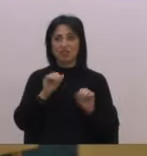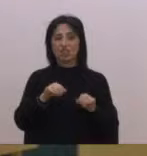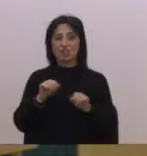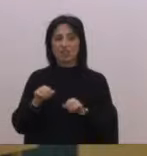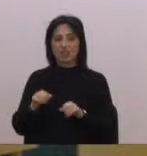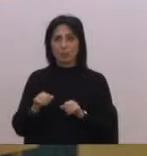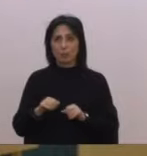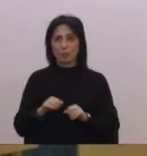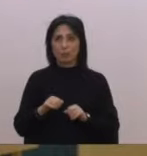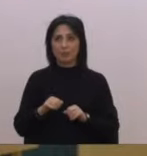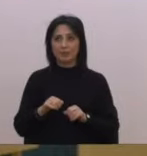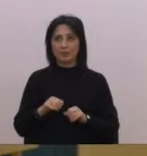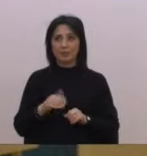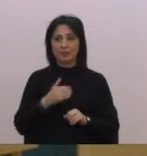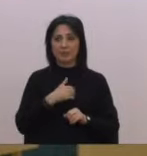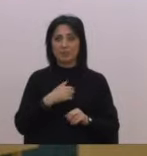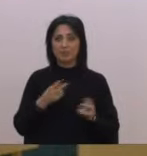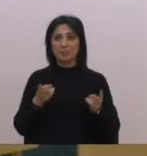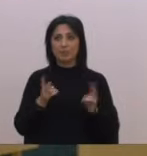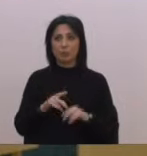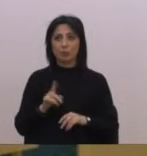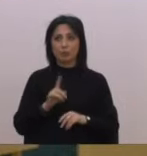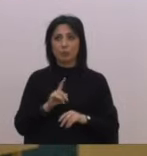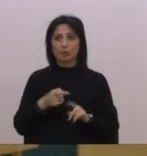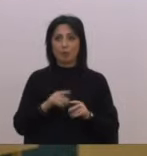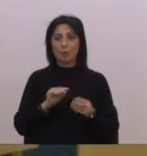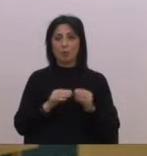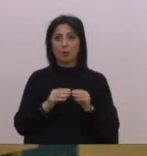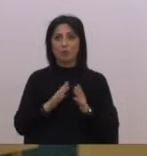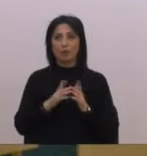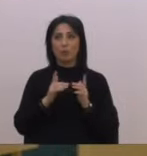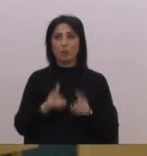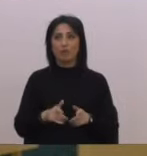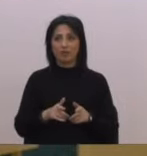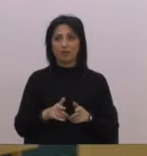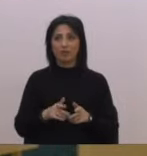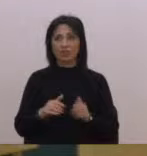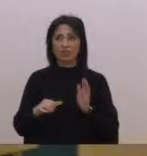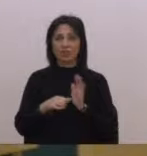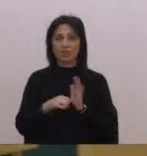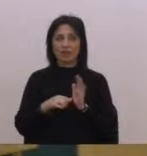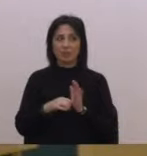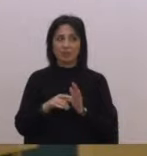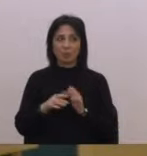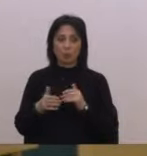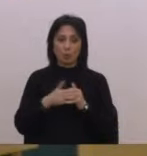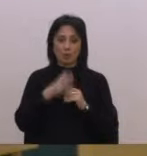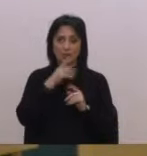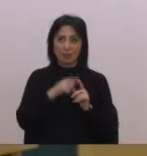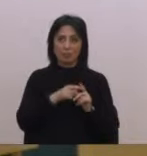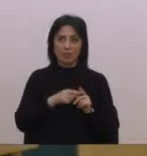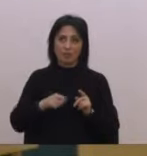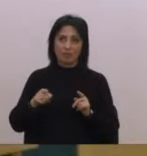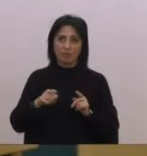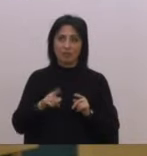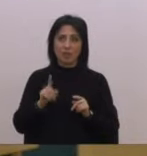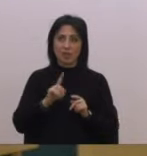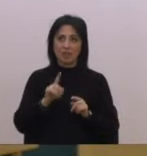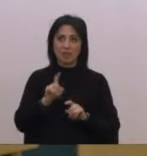შესაძლებლობები, იმეც ვიტოვებ, რომ ამ პრობლემის მოგვარებაში დაგვეხმარებით და უახლოეს პერიოდში